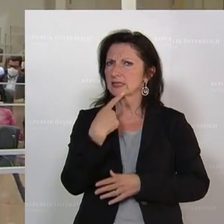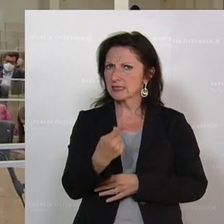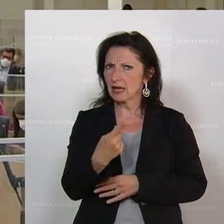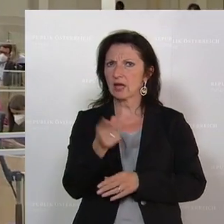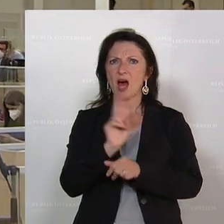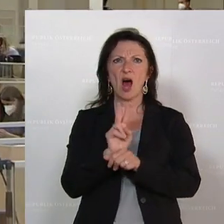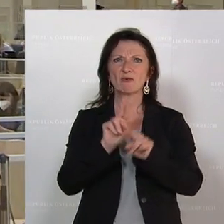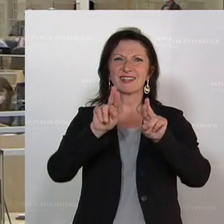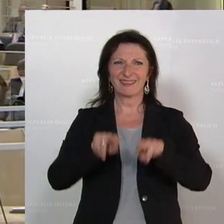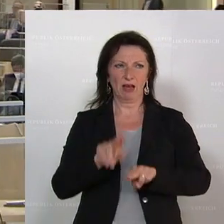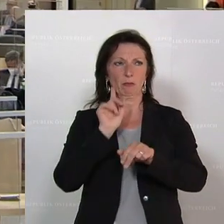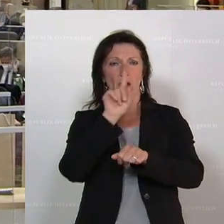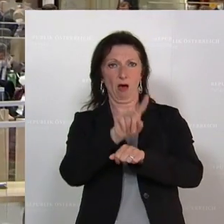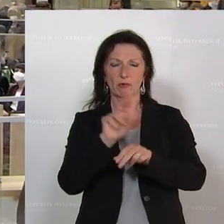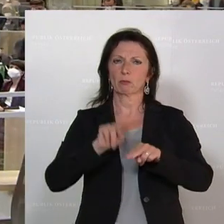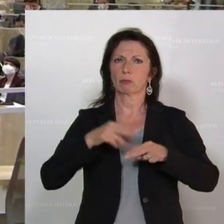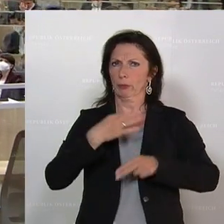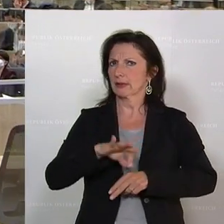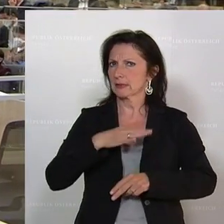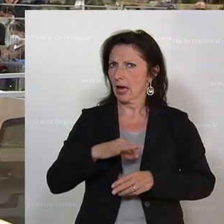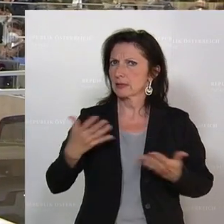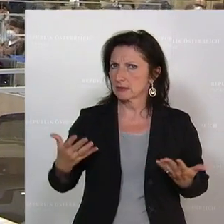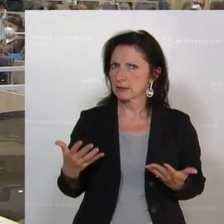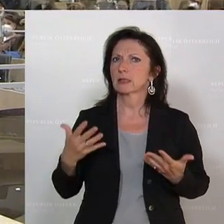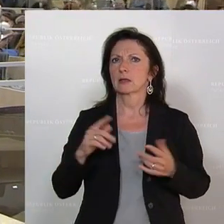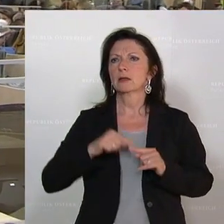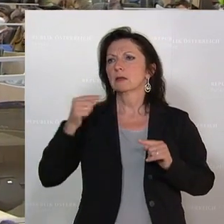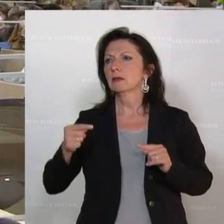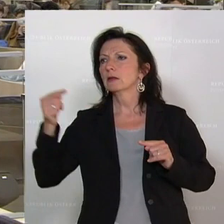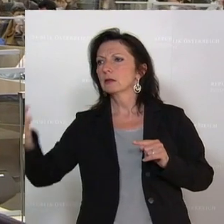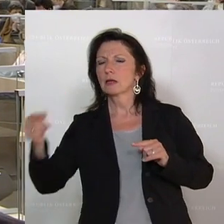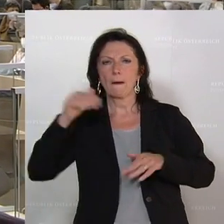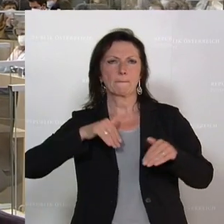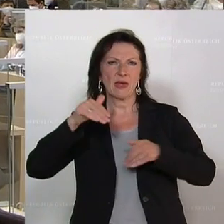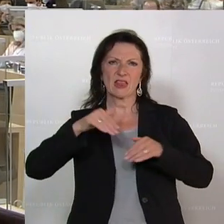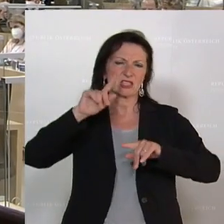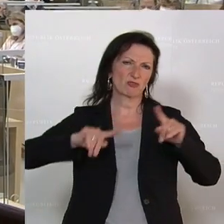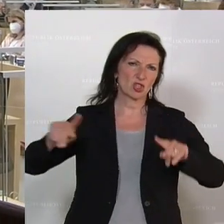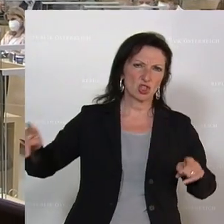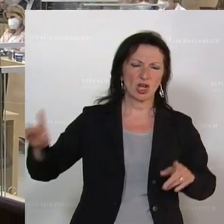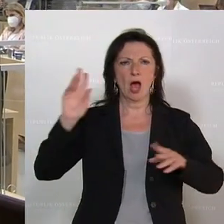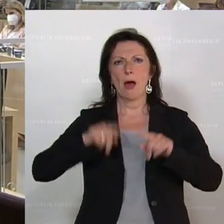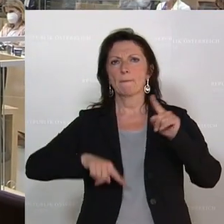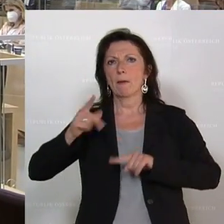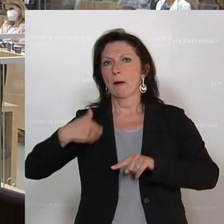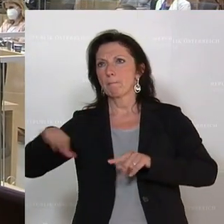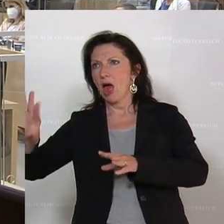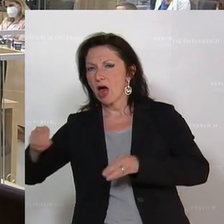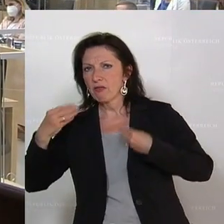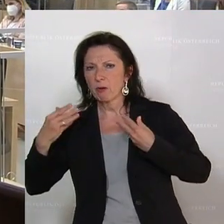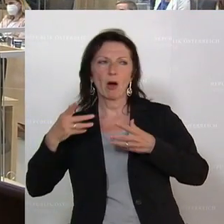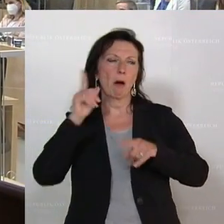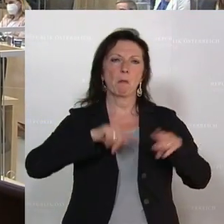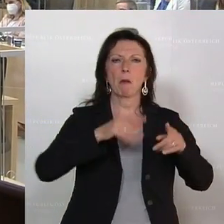bei Aufsichtsratsbestellungen als Bundeskanzler von Minister zu Minister unterschiedlich, manchmal mehr, manchmal weniger informiert.